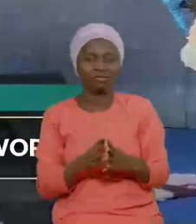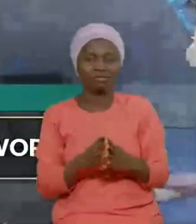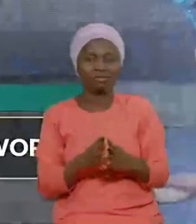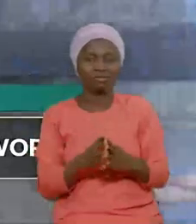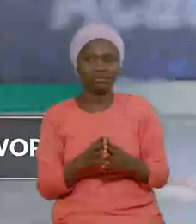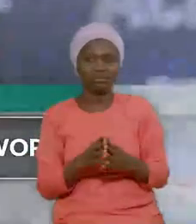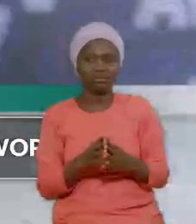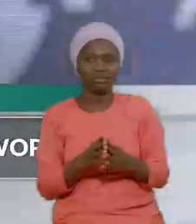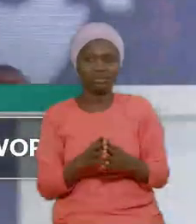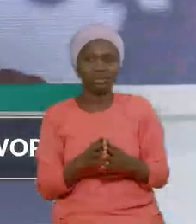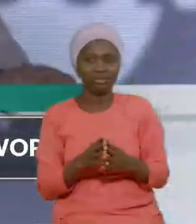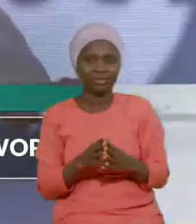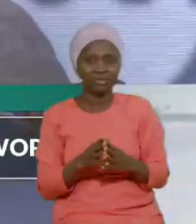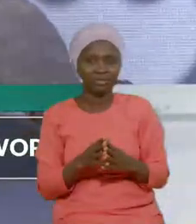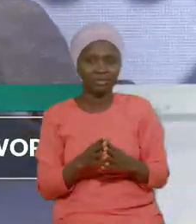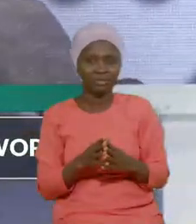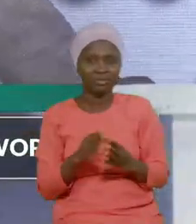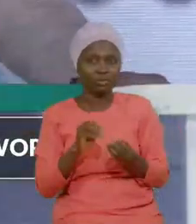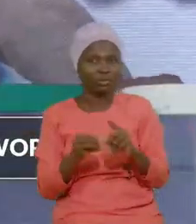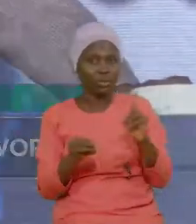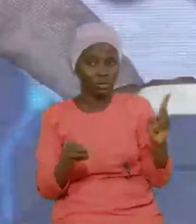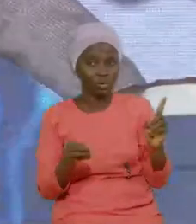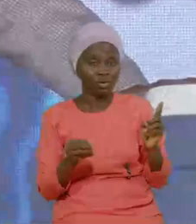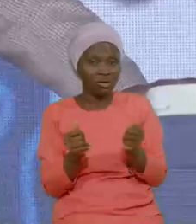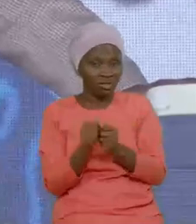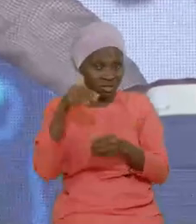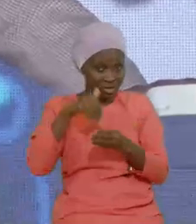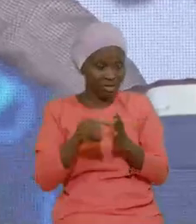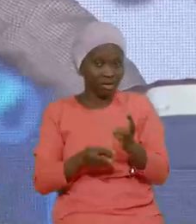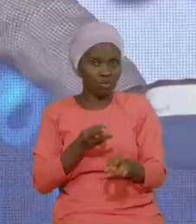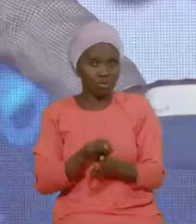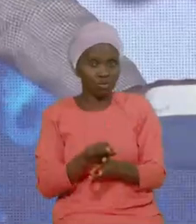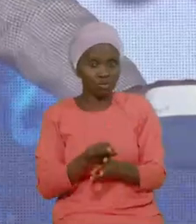Et tu ne peux pas traverser ce monde immédiat pour aller très loin.